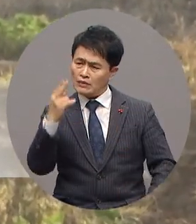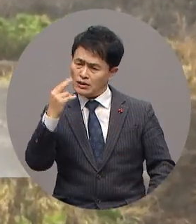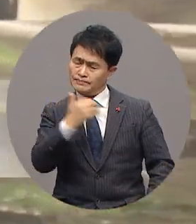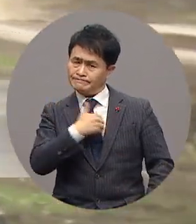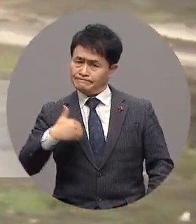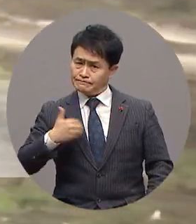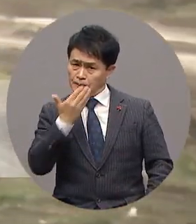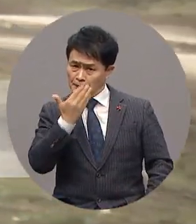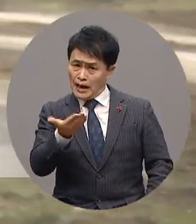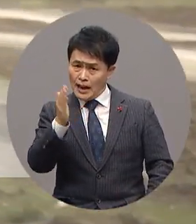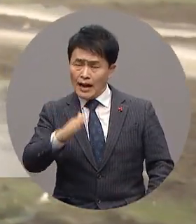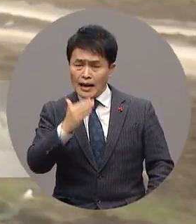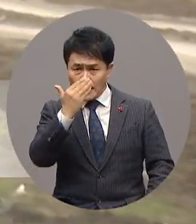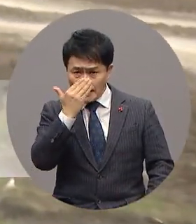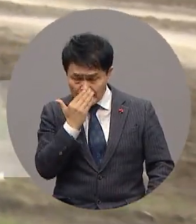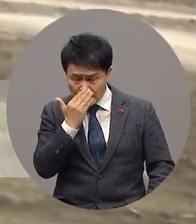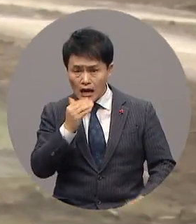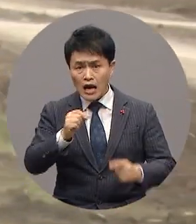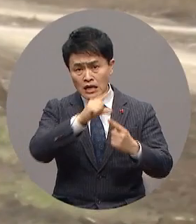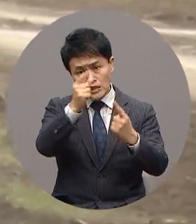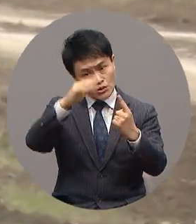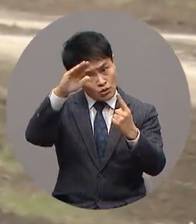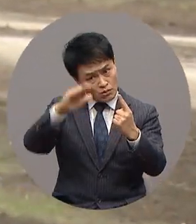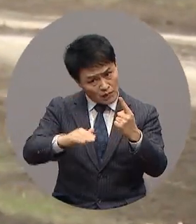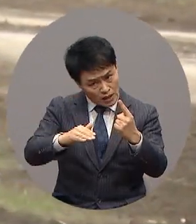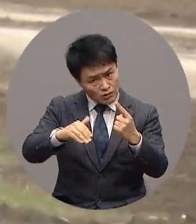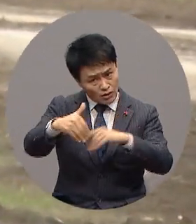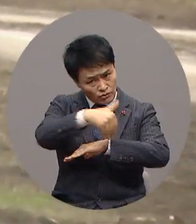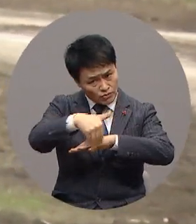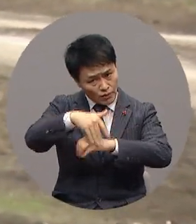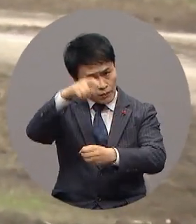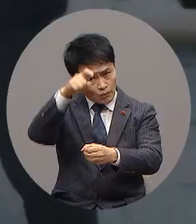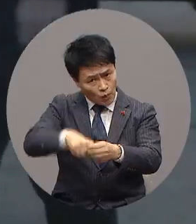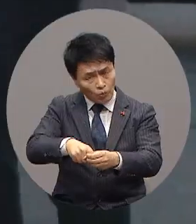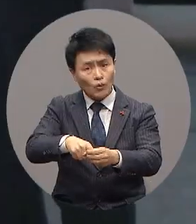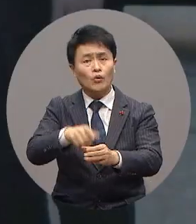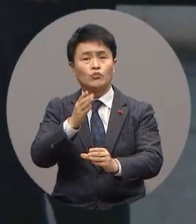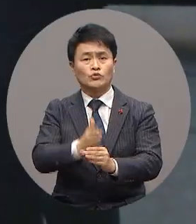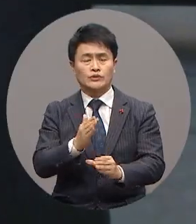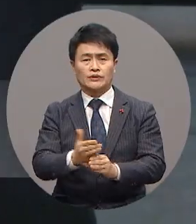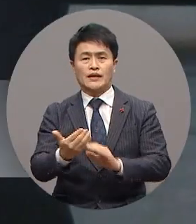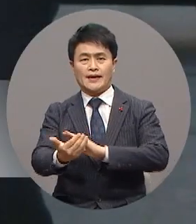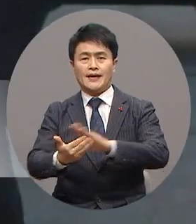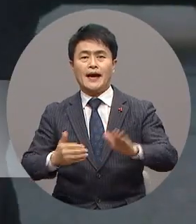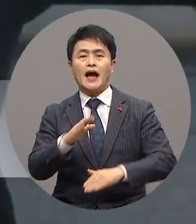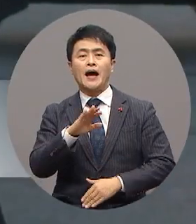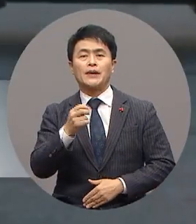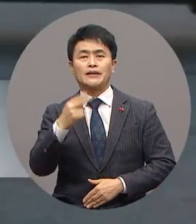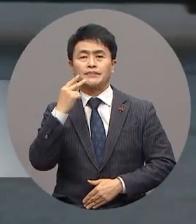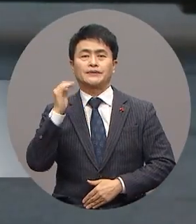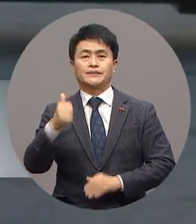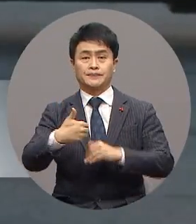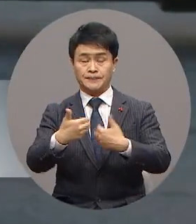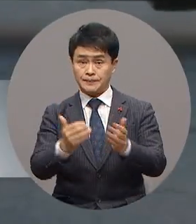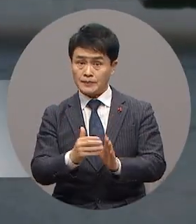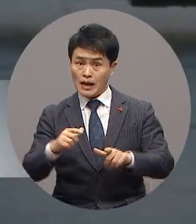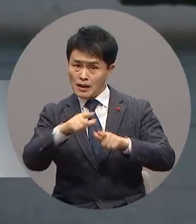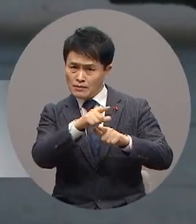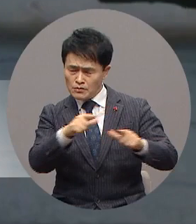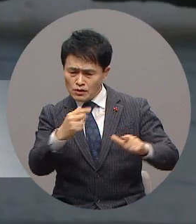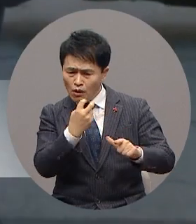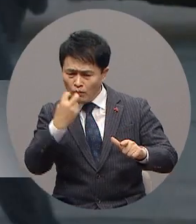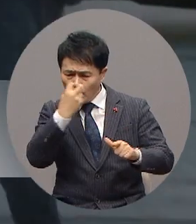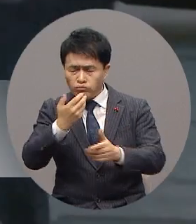것이지만 이스라엘은 1월 말을 목표로 하고 있다고 덧붙였습니다. 앞서 바이든 미국 대통령은 민간인